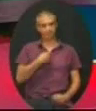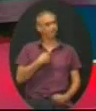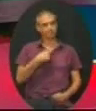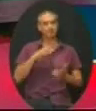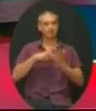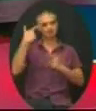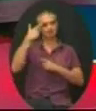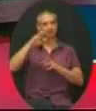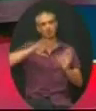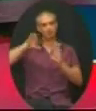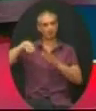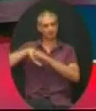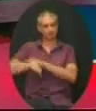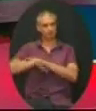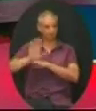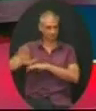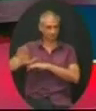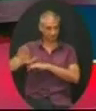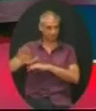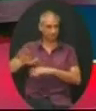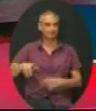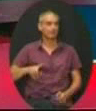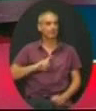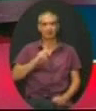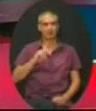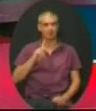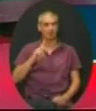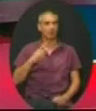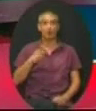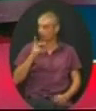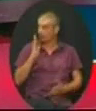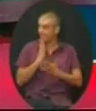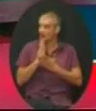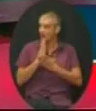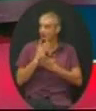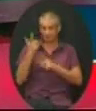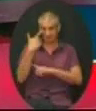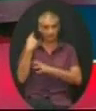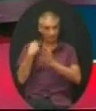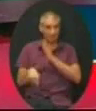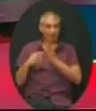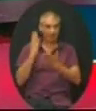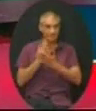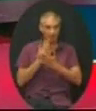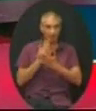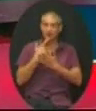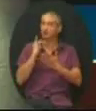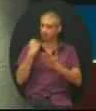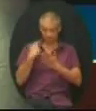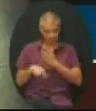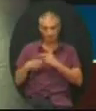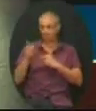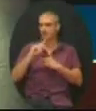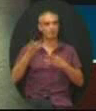המצלמות נמצאים עדיין סגורים שם באיזשהו קונטיינר ולא באמת הופעלו. באמת, המצלמות הזה נרכשו והם נמצאו... הם לא נתנו,